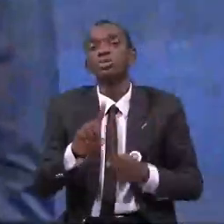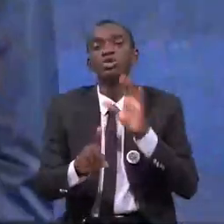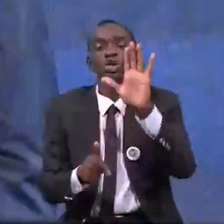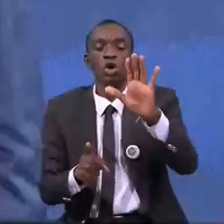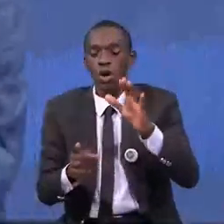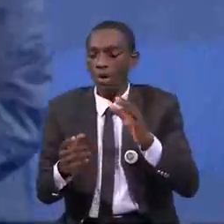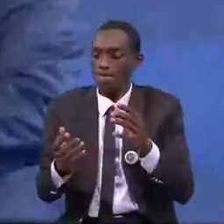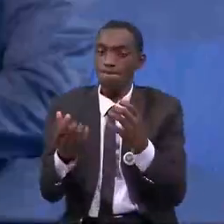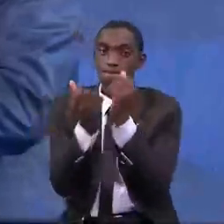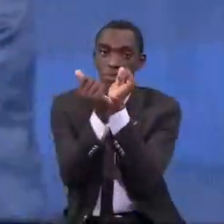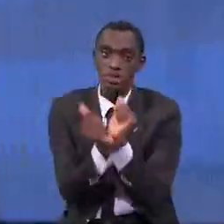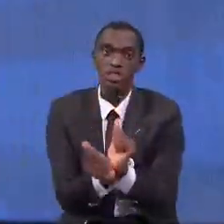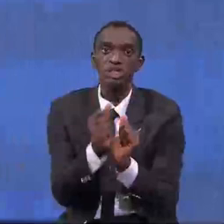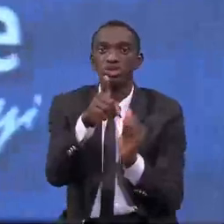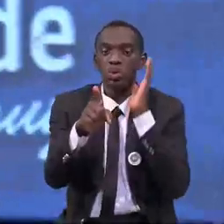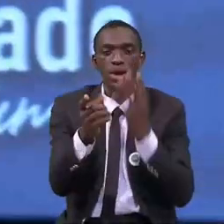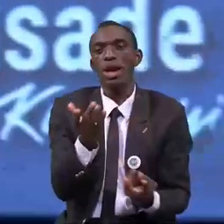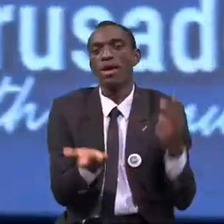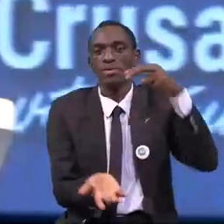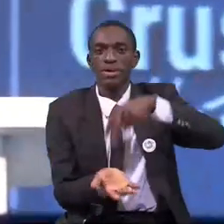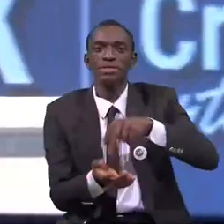de votre servitude Vous allez vous